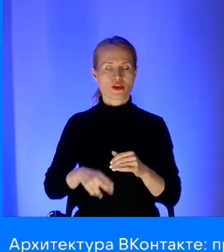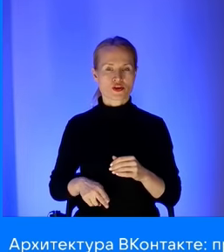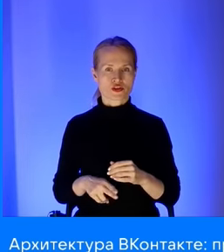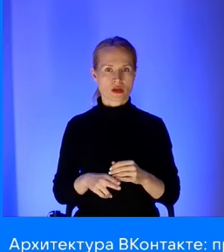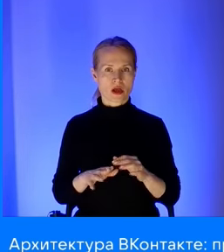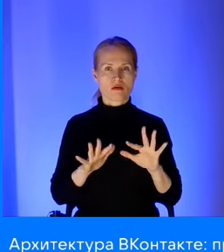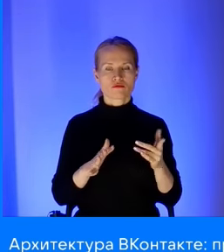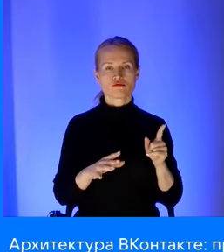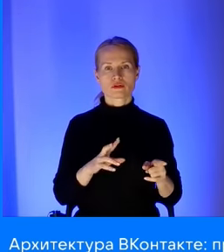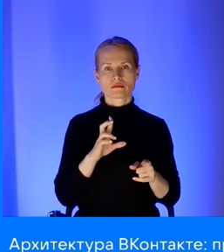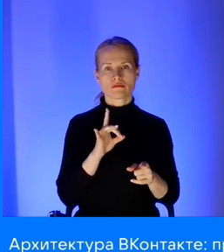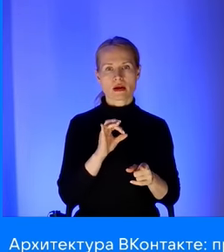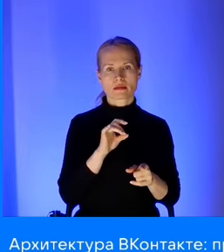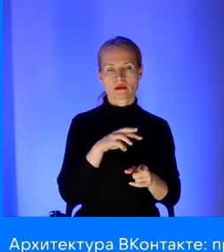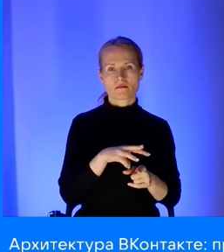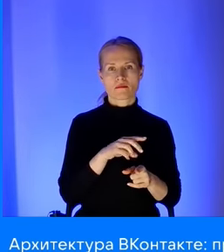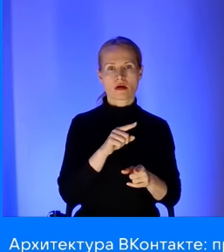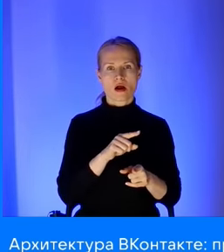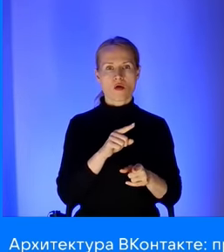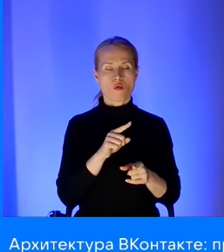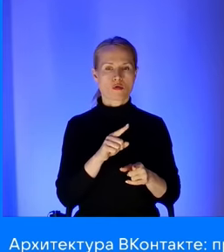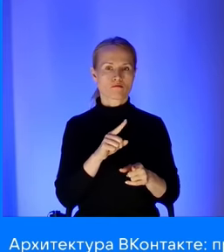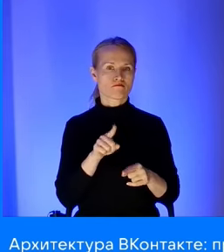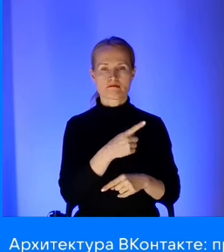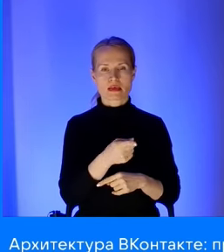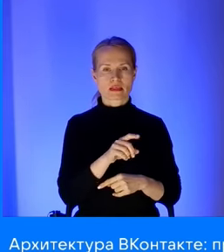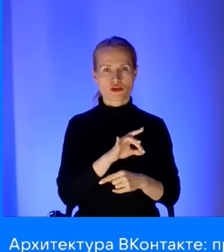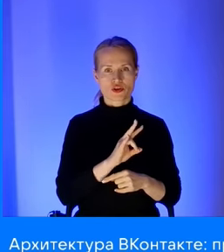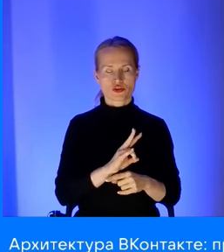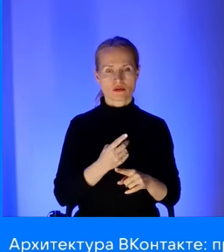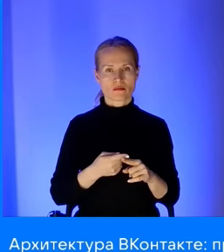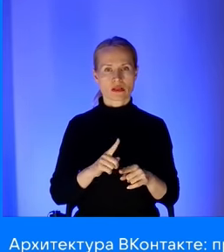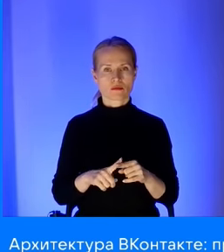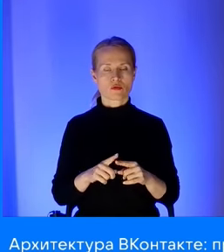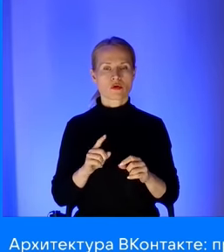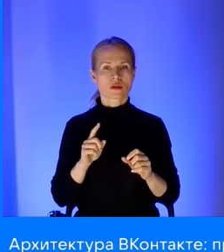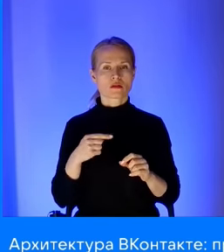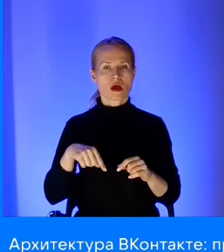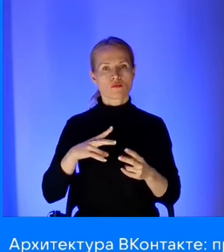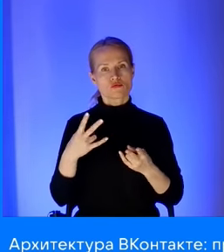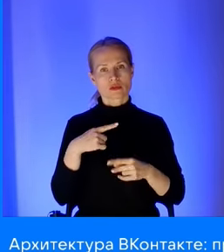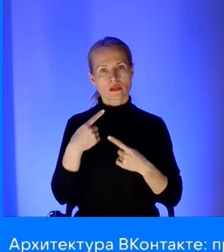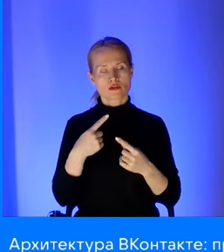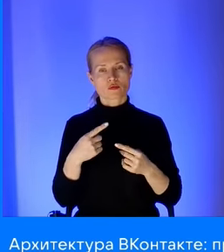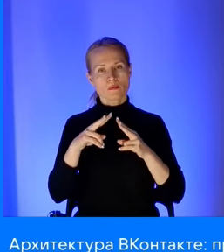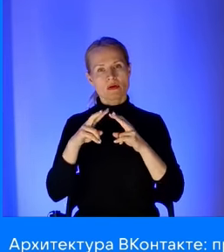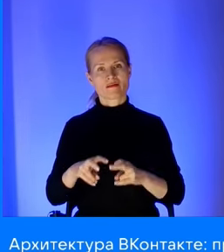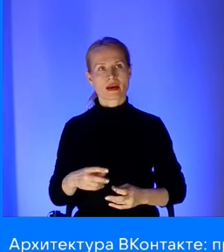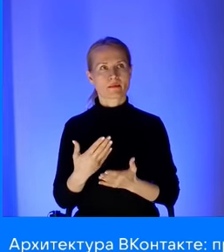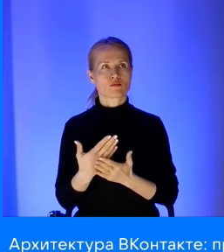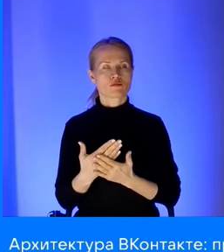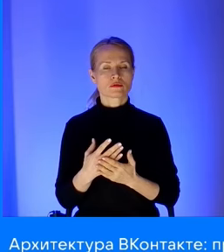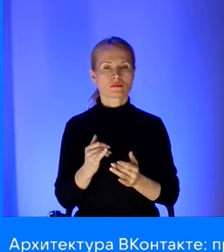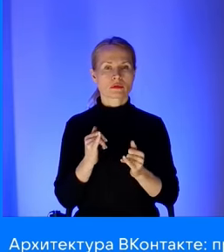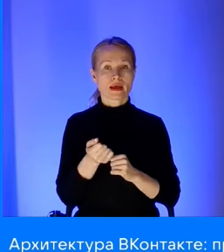помним это всегда продвигающие вперёд файл он Априори бесконечен Поэтому нам нужно сказать что мы проверяем допустим